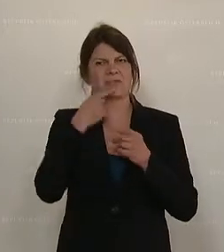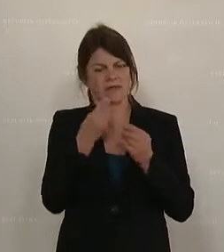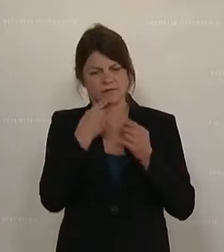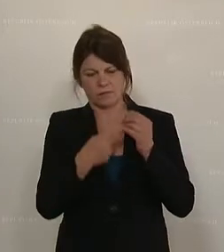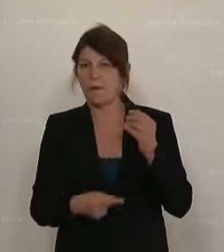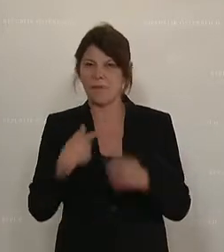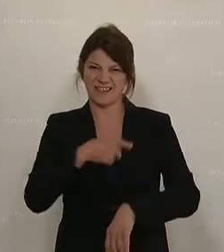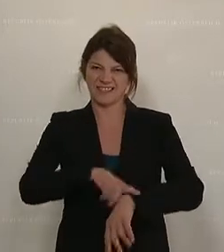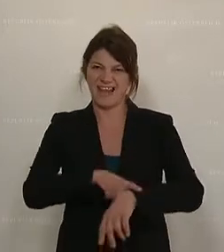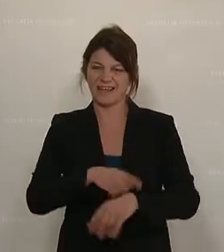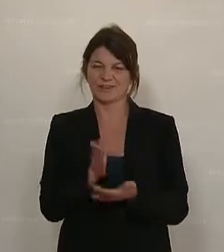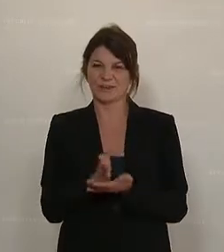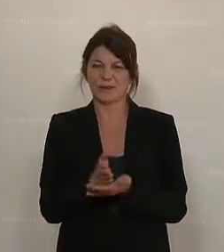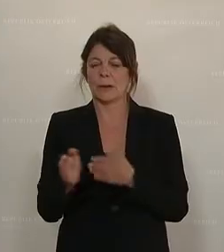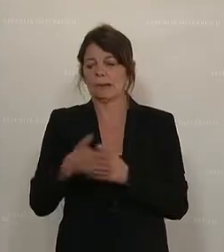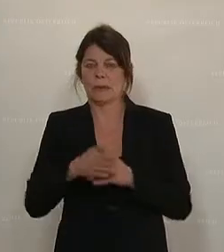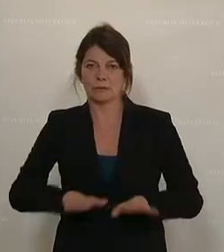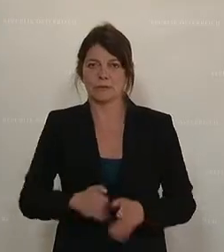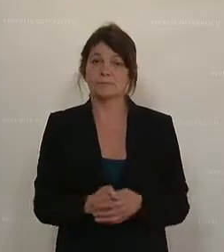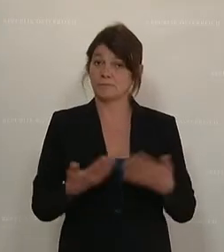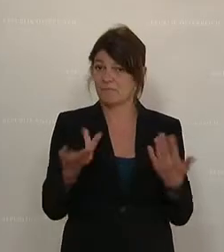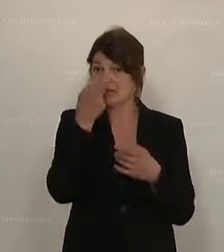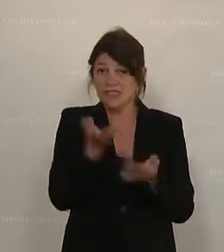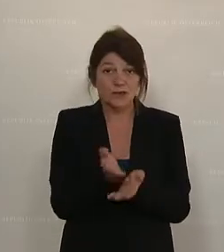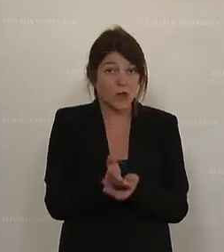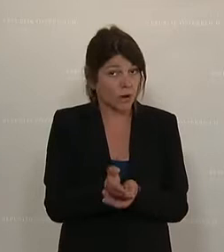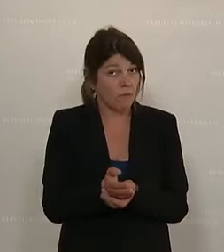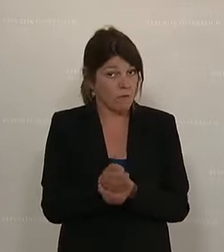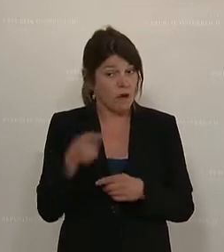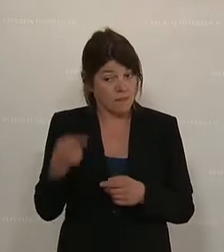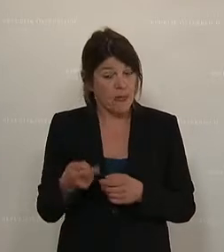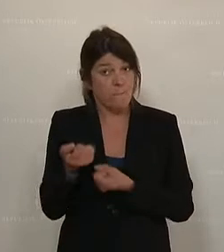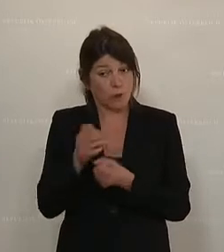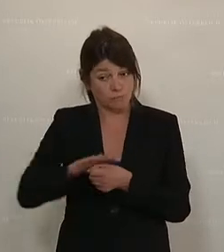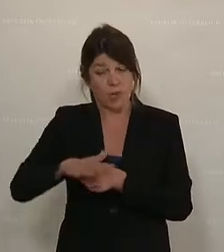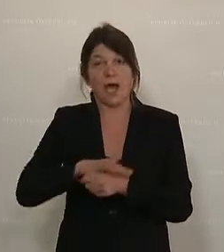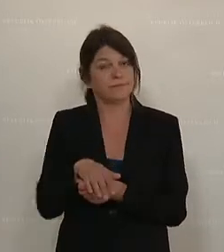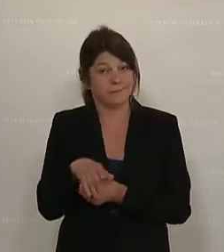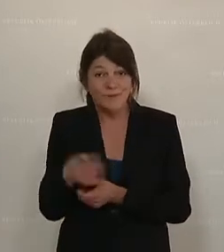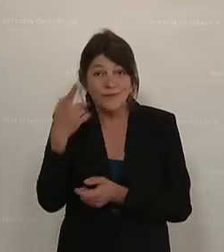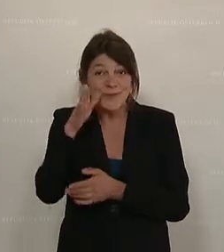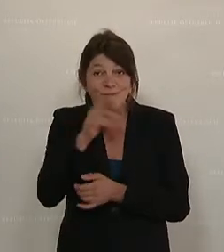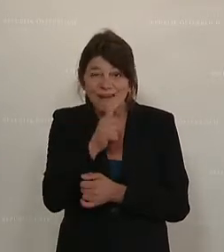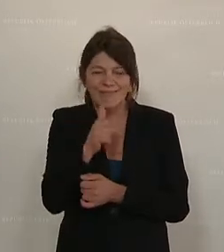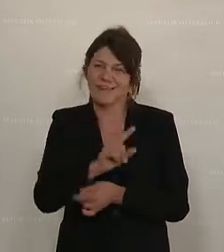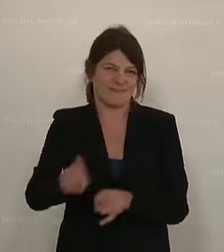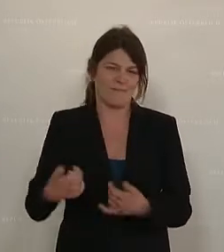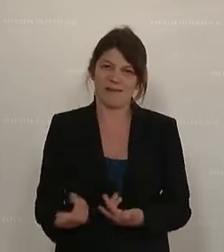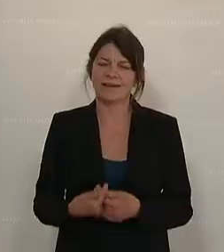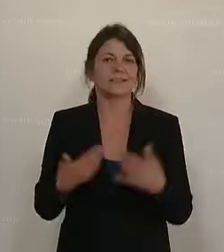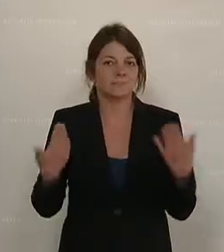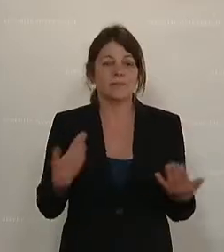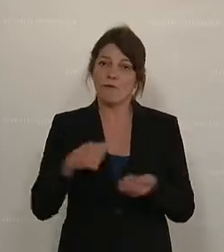weil meine Zeit zu Ende ist und ich glaube, man sieht schon, dass uns hier in diesem politischen Feld sicher nicht langweilig wird und ich freue mich auf